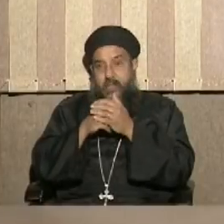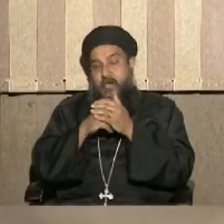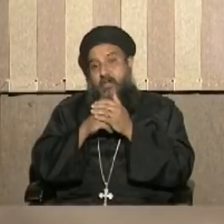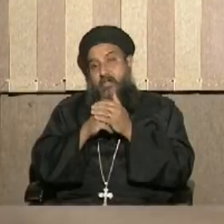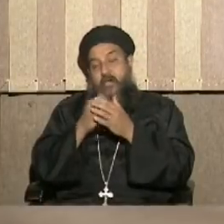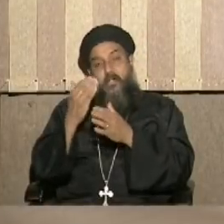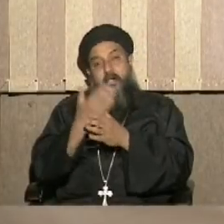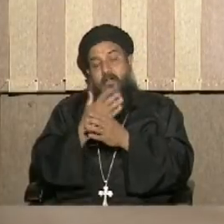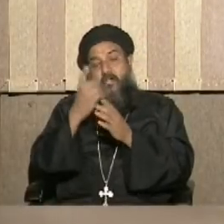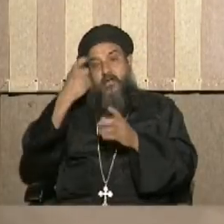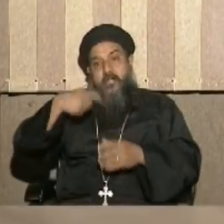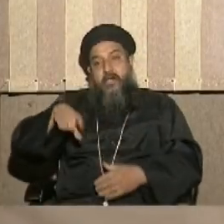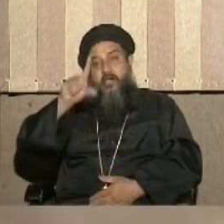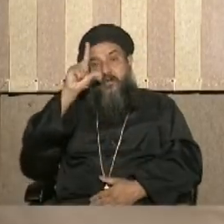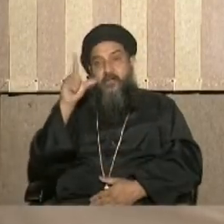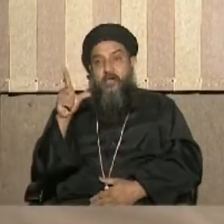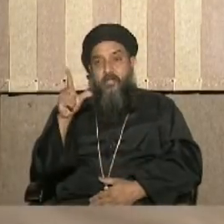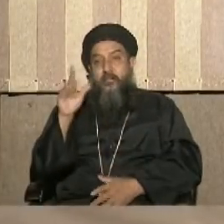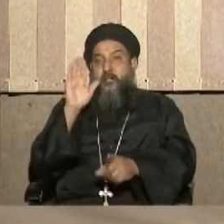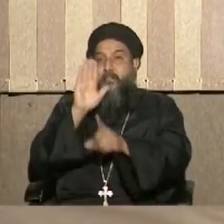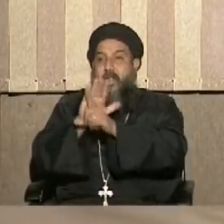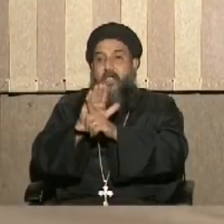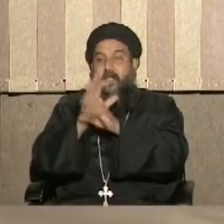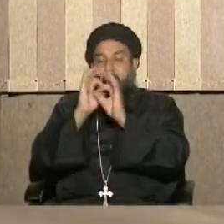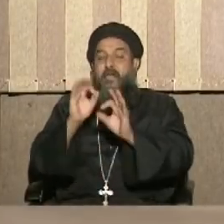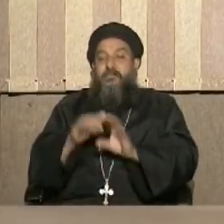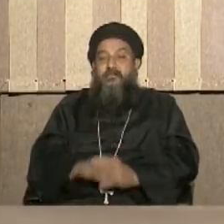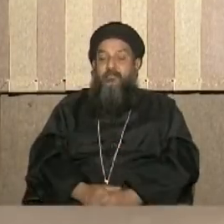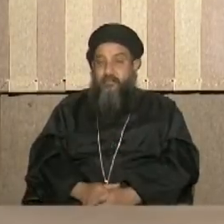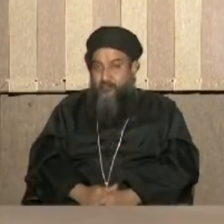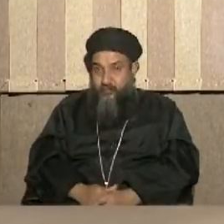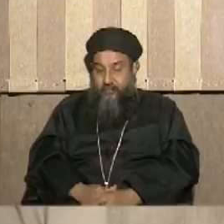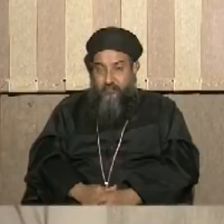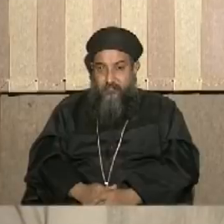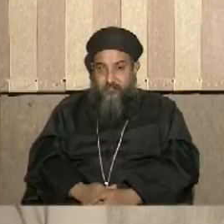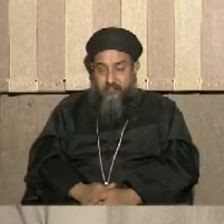ليه سبتني لوحدي؟ ليه ما خدتنيش معاك؟